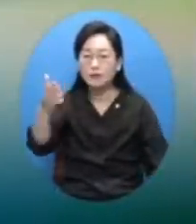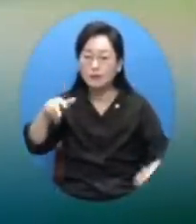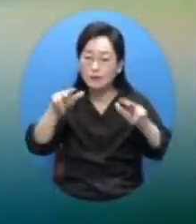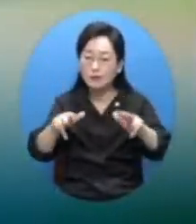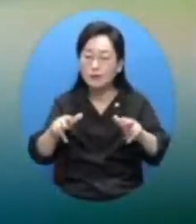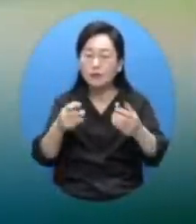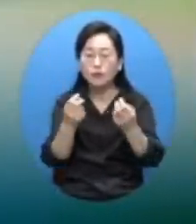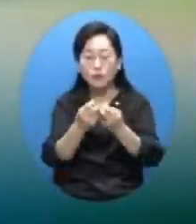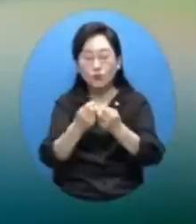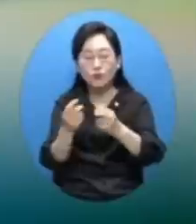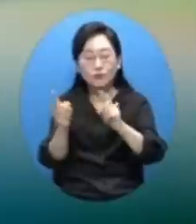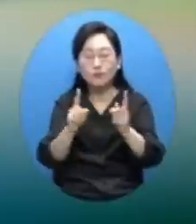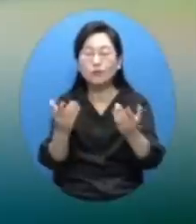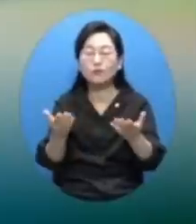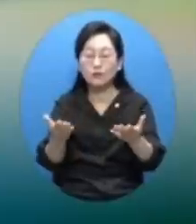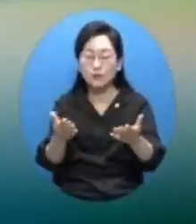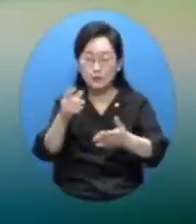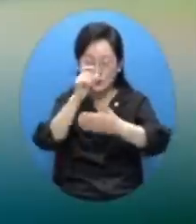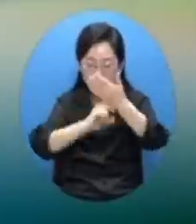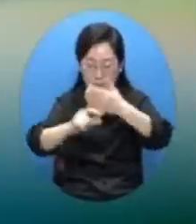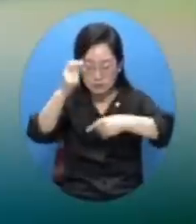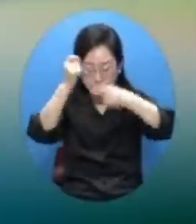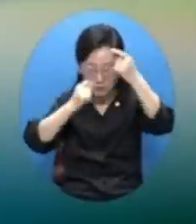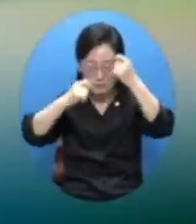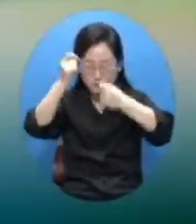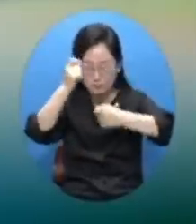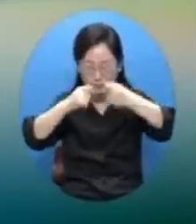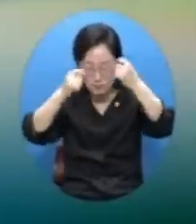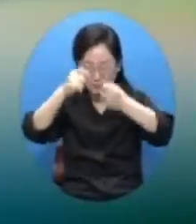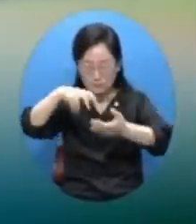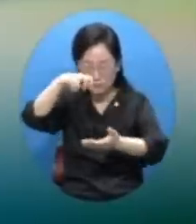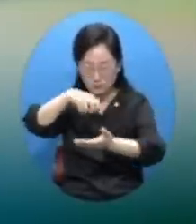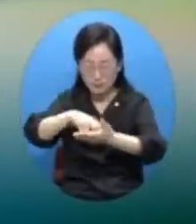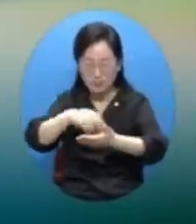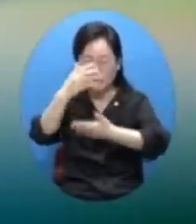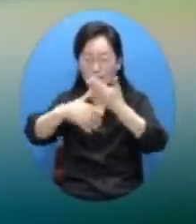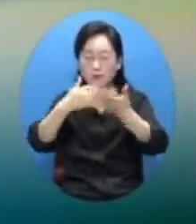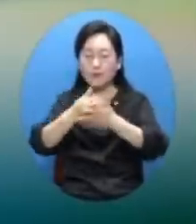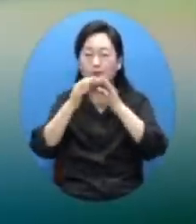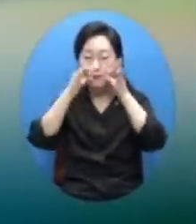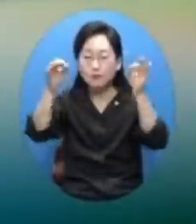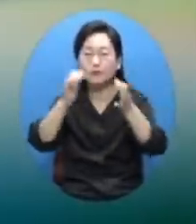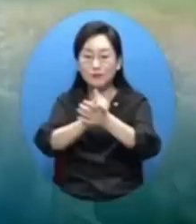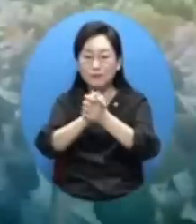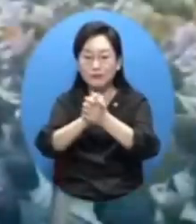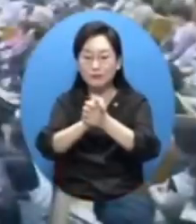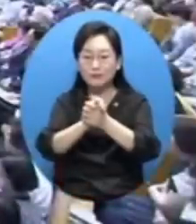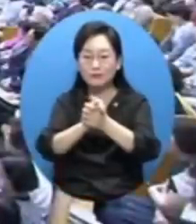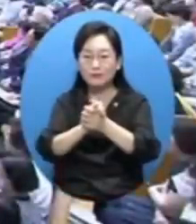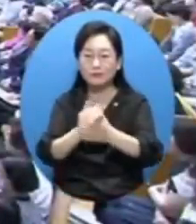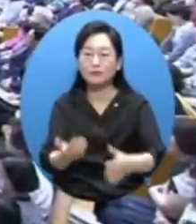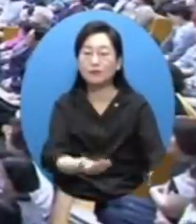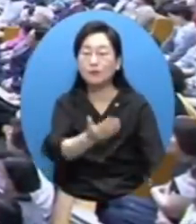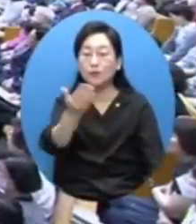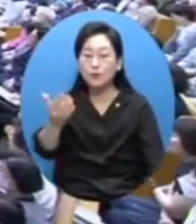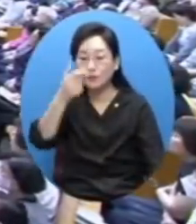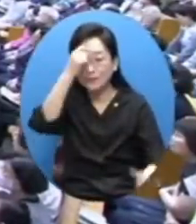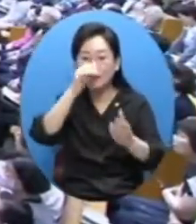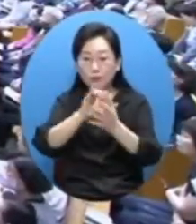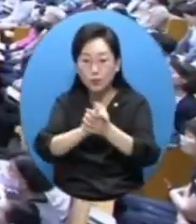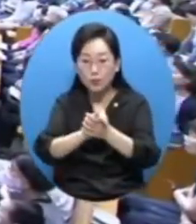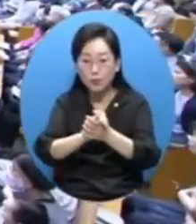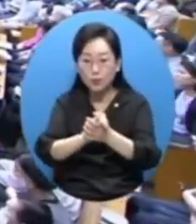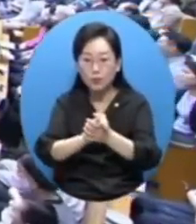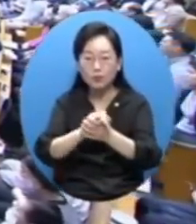어떻게 살아야 합니까 밤새 눈물로 엎드려 하나님 앞에 부르짖기도 하는데 여러분 기도는 굉장히